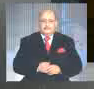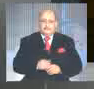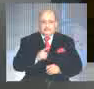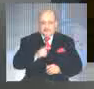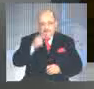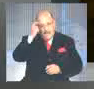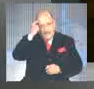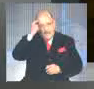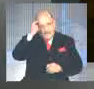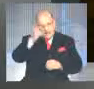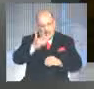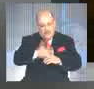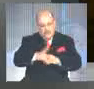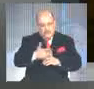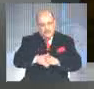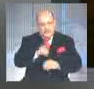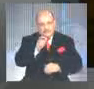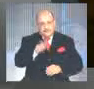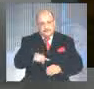ونمشي